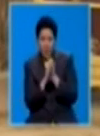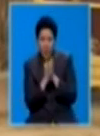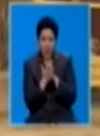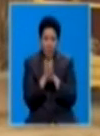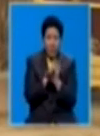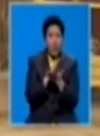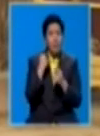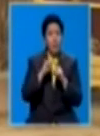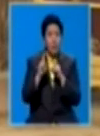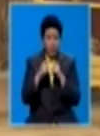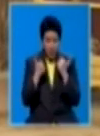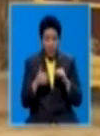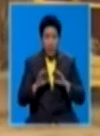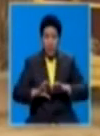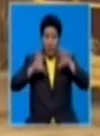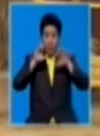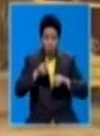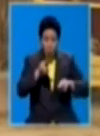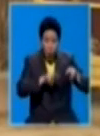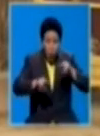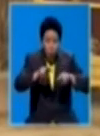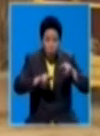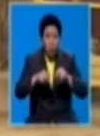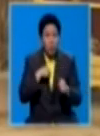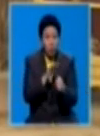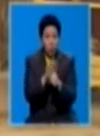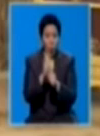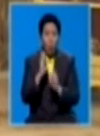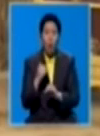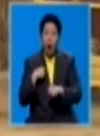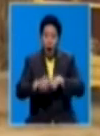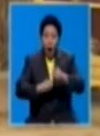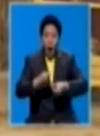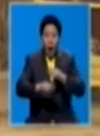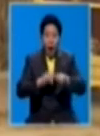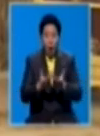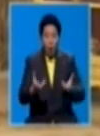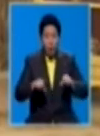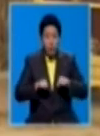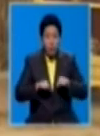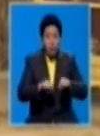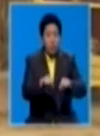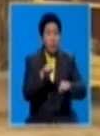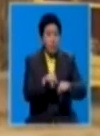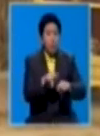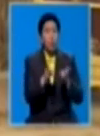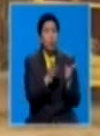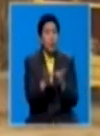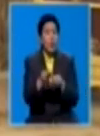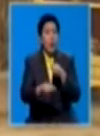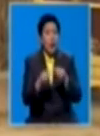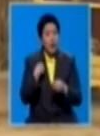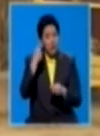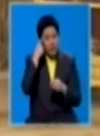ฝ่ายรัฐก็ต้องดูแลว่าจะทำยังไงพ่อค้าหาเปร่แผงลอยจะปรับเปลี่ยนวิธีการหรือขายสินค้า